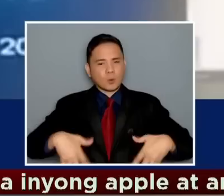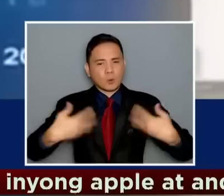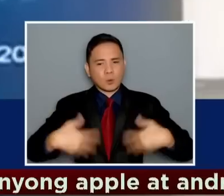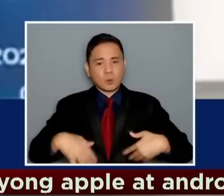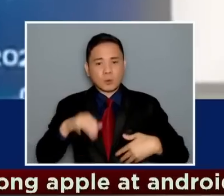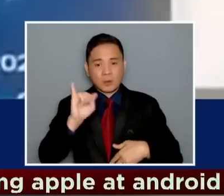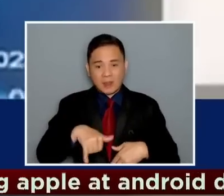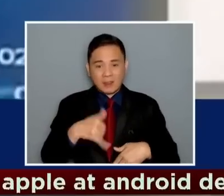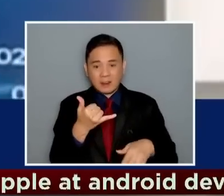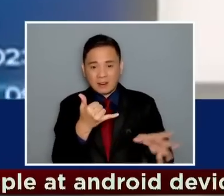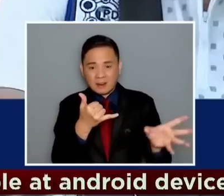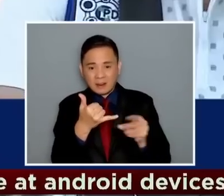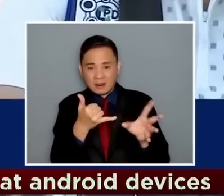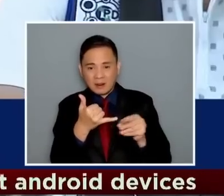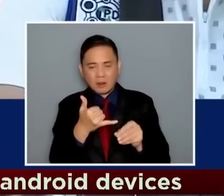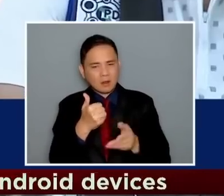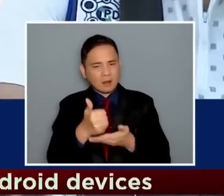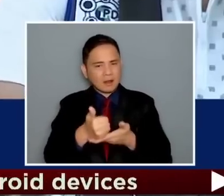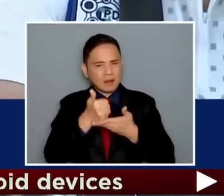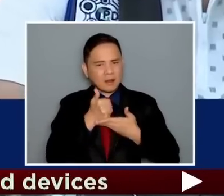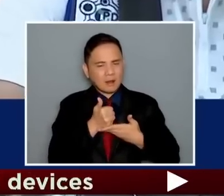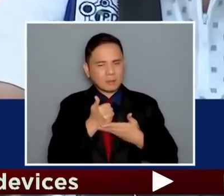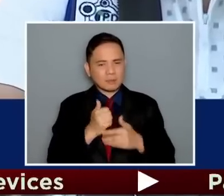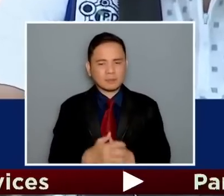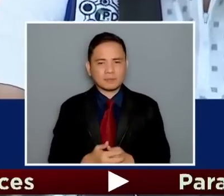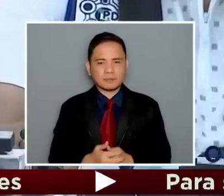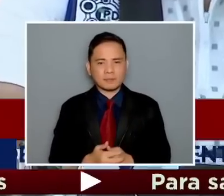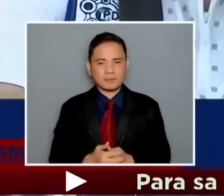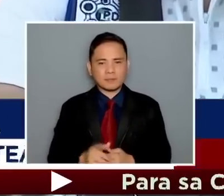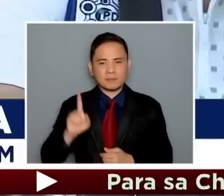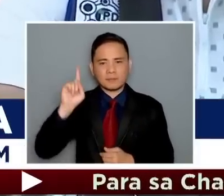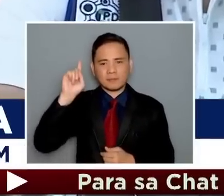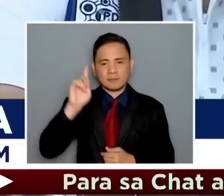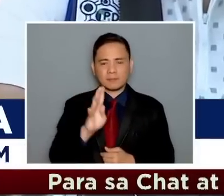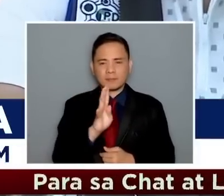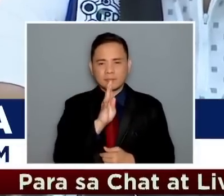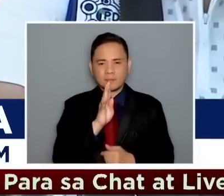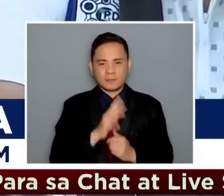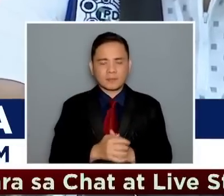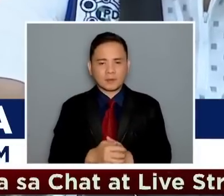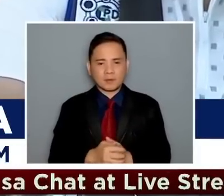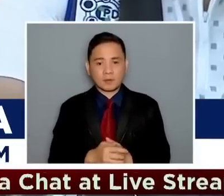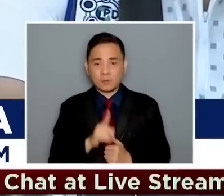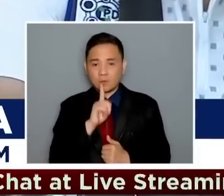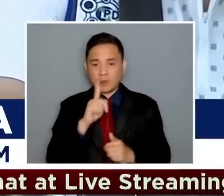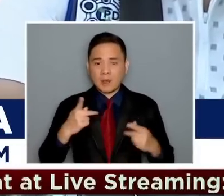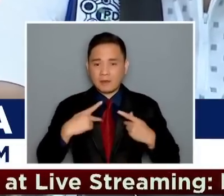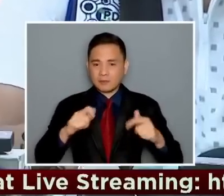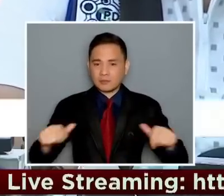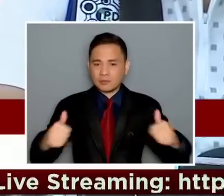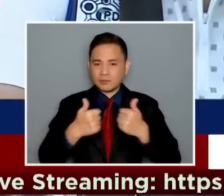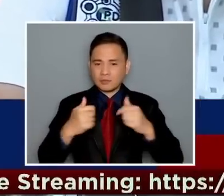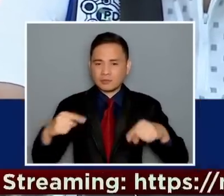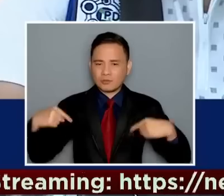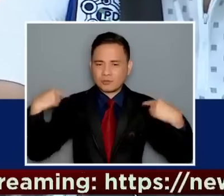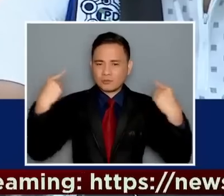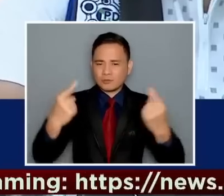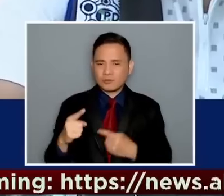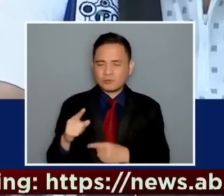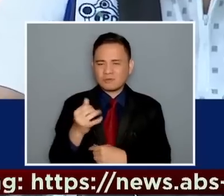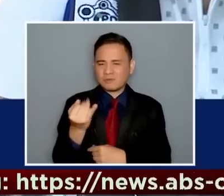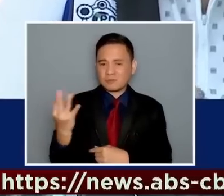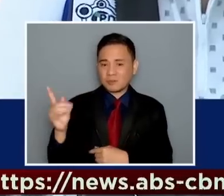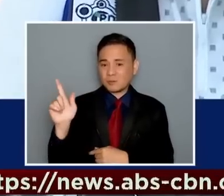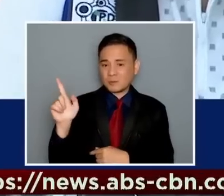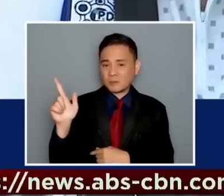video at larawan ng tanker. We are combating something that we haven't seen, no, all throughout for 21 days. And